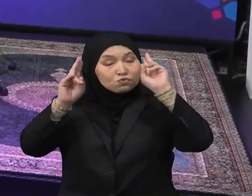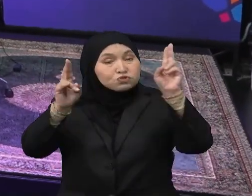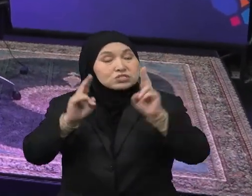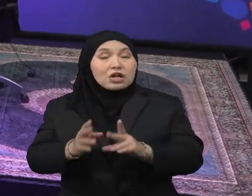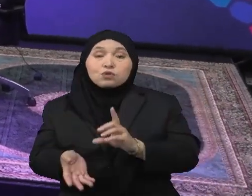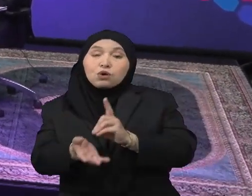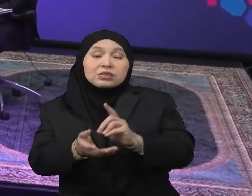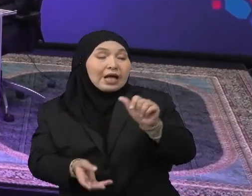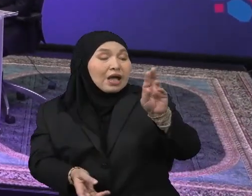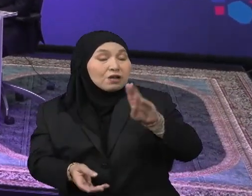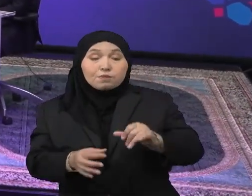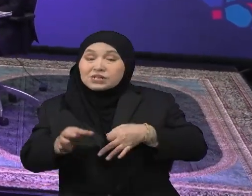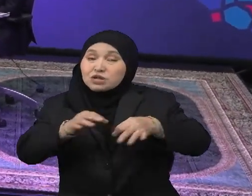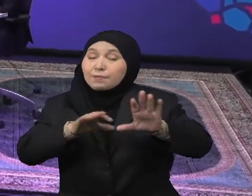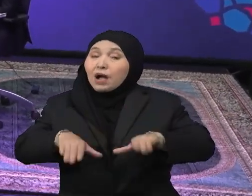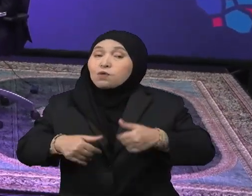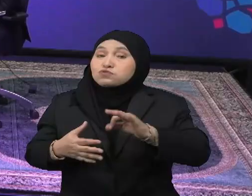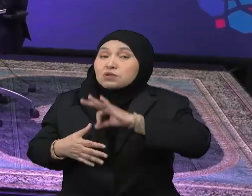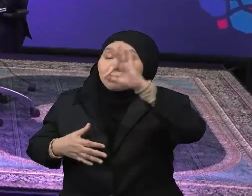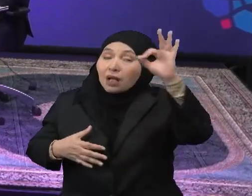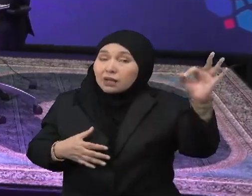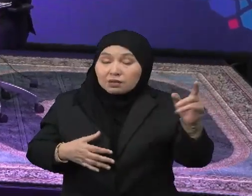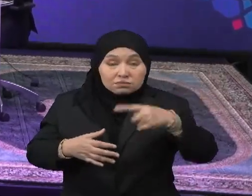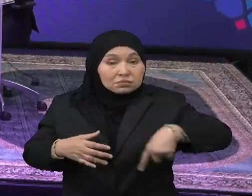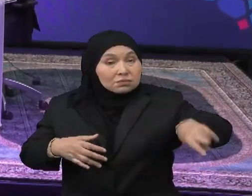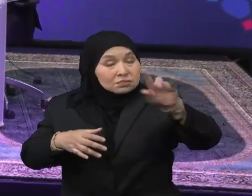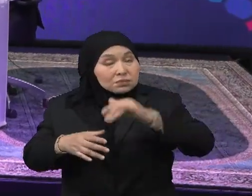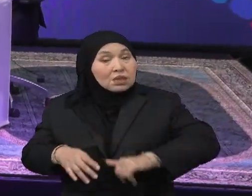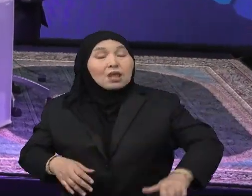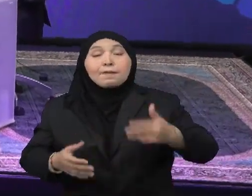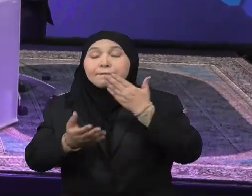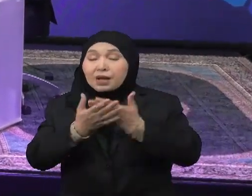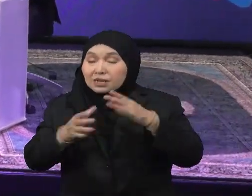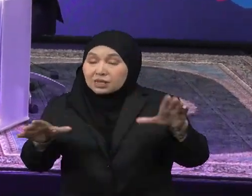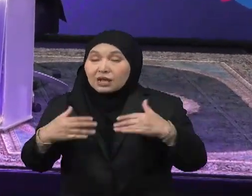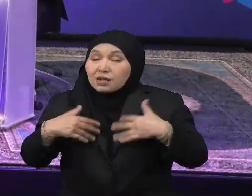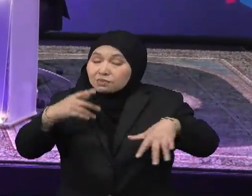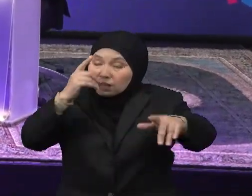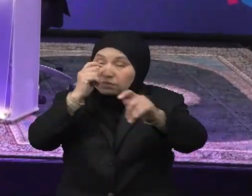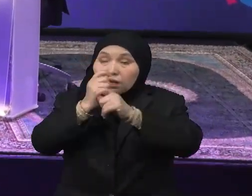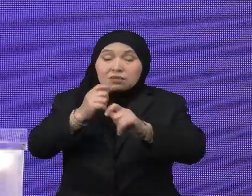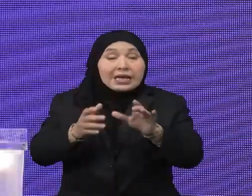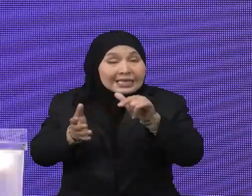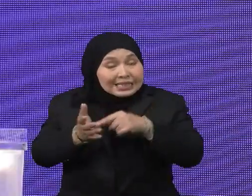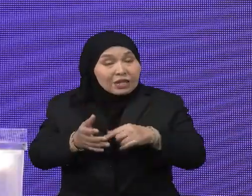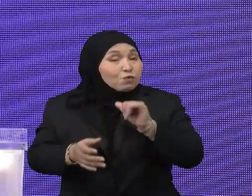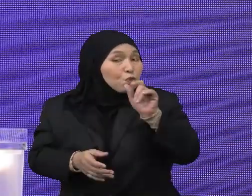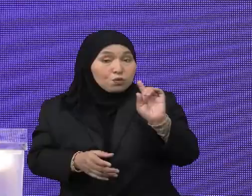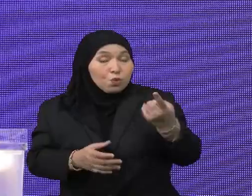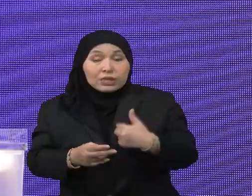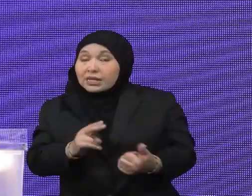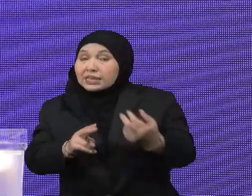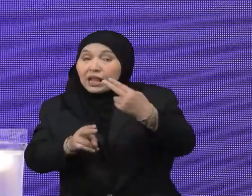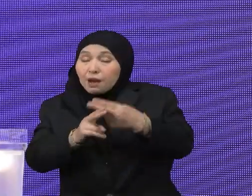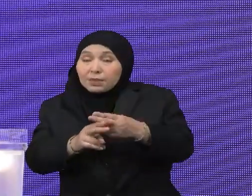menjelaskan bagaimana mereka yang Ehsan dan taqwa ini bukan sekarang nama